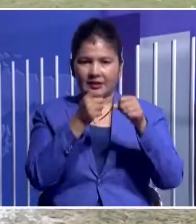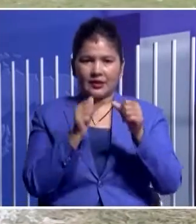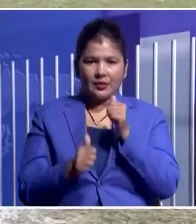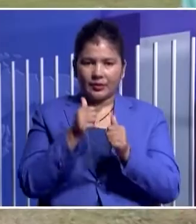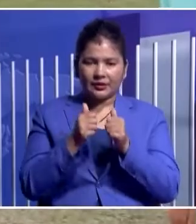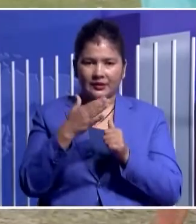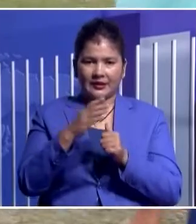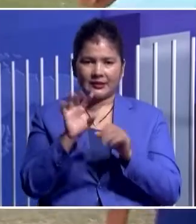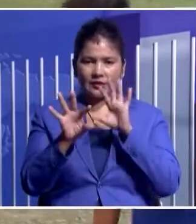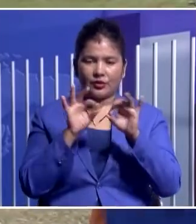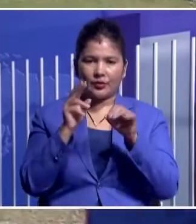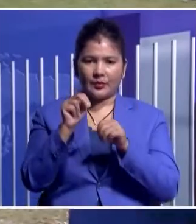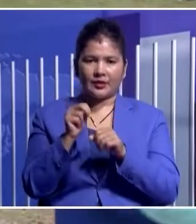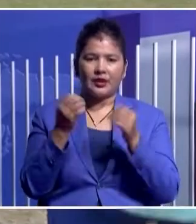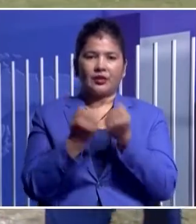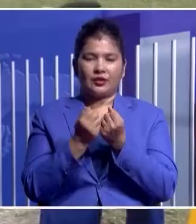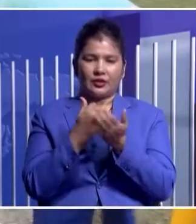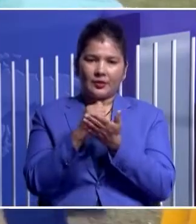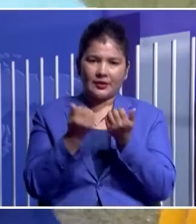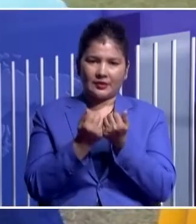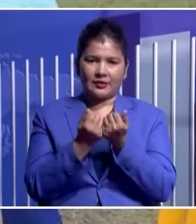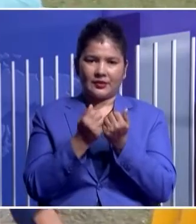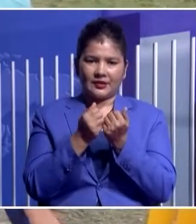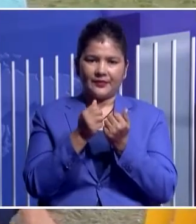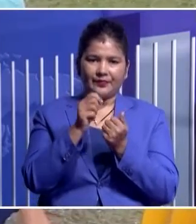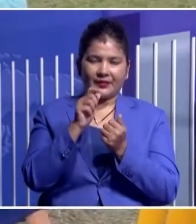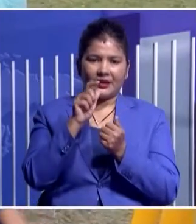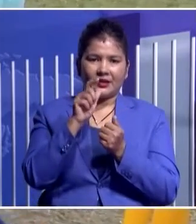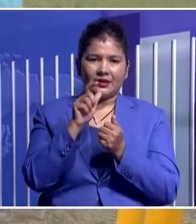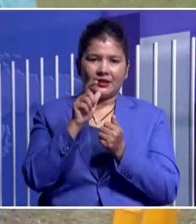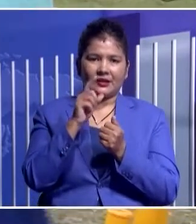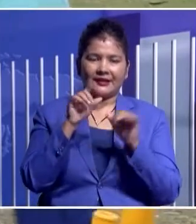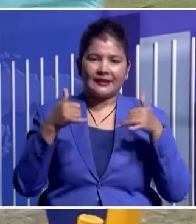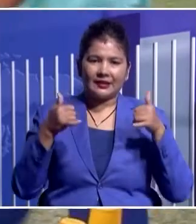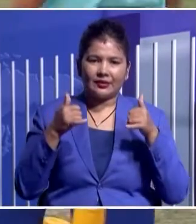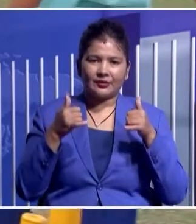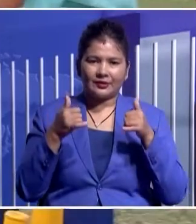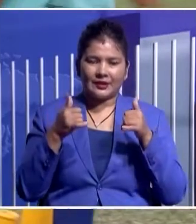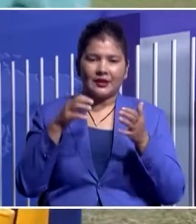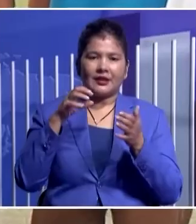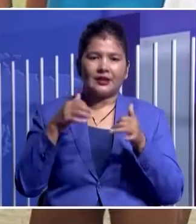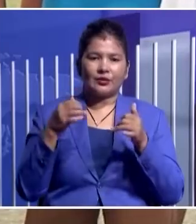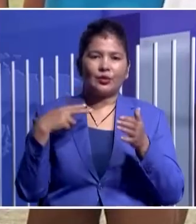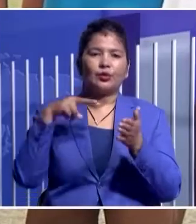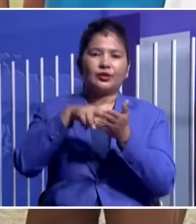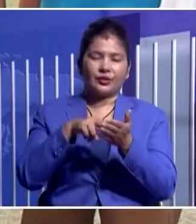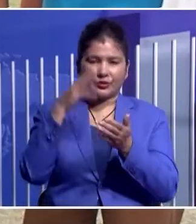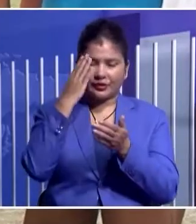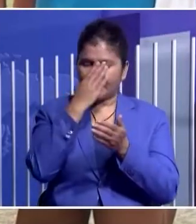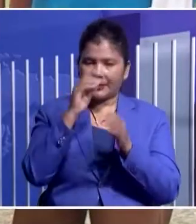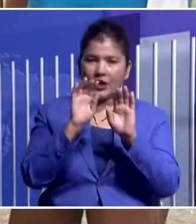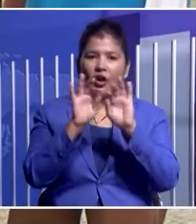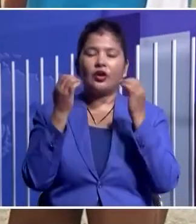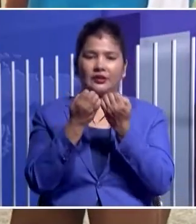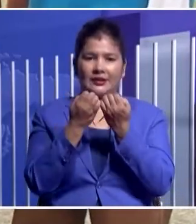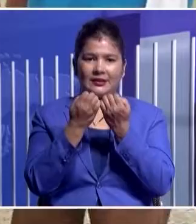लागि छनौटमा पर्ने गरी अभ्यस्त गराउन अहिले साताव्यापी रूपमा खेल मैदानमा उत्रिएको दृष्टिविहीन अन्तर्राष्ट्रिय